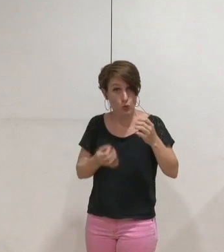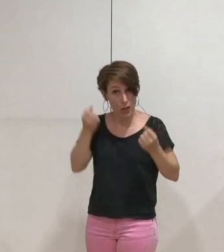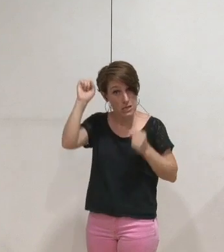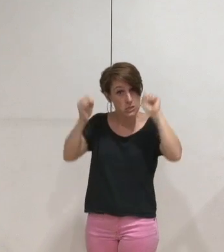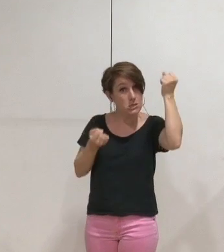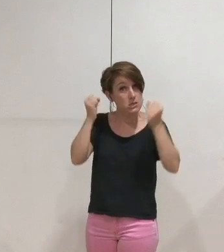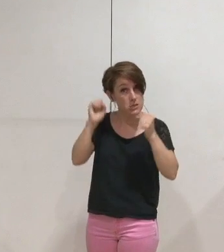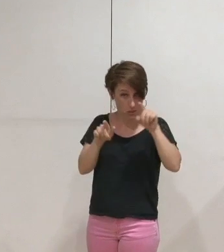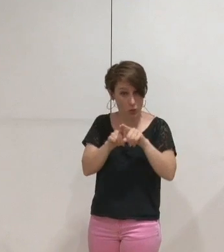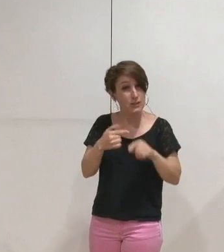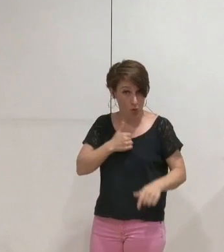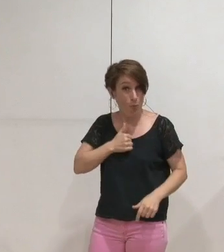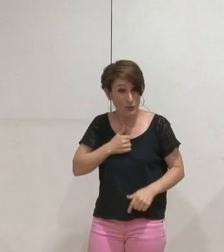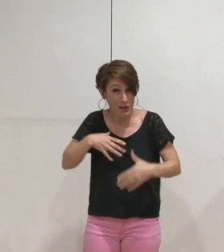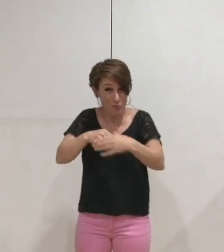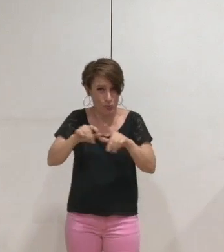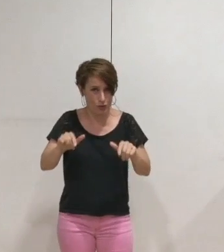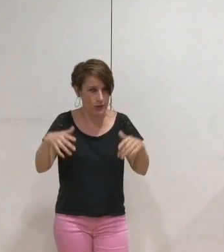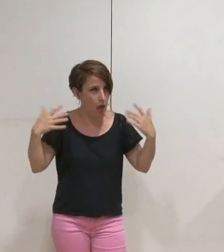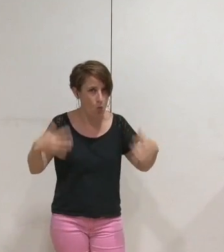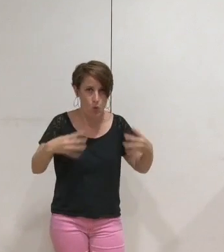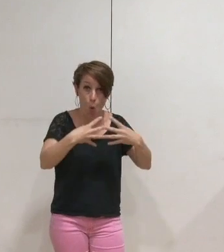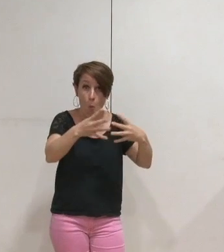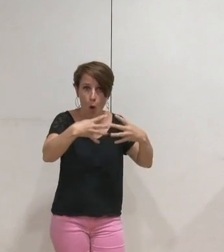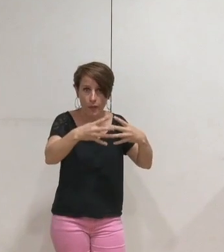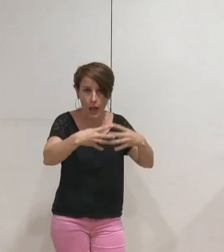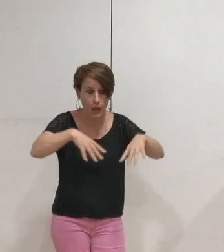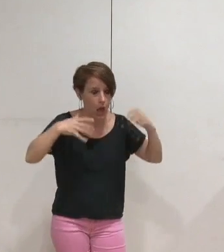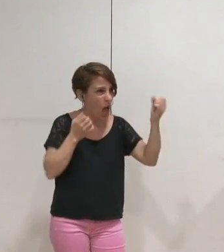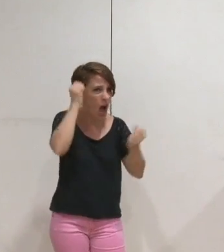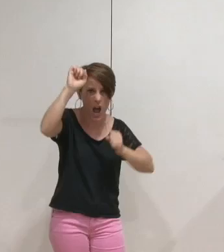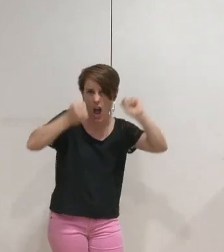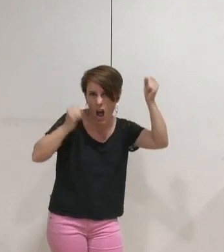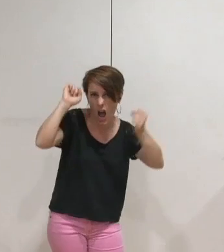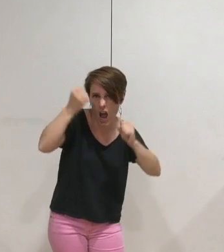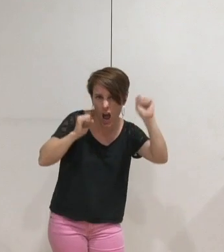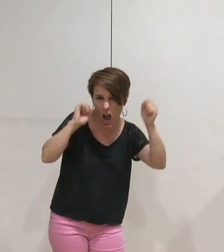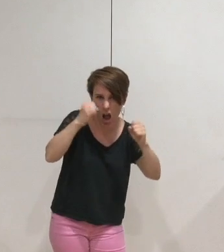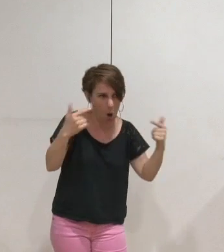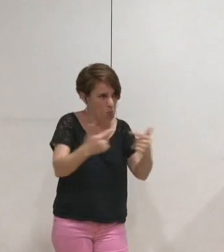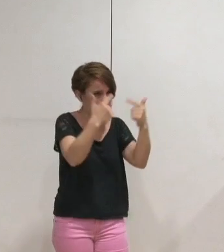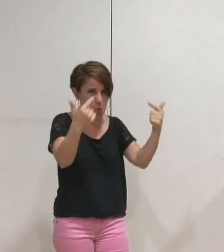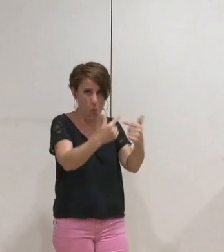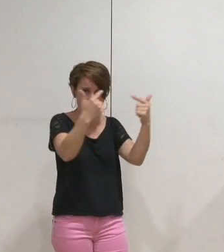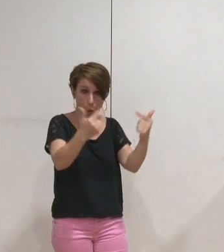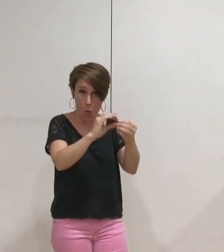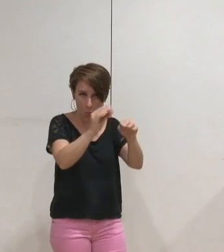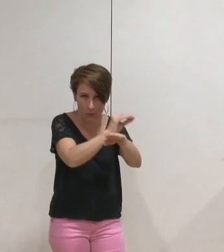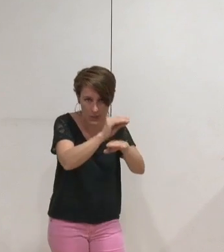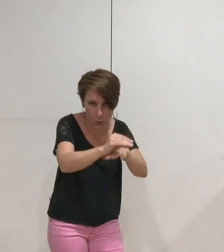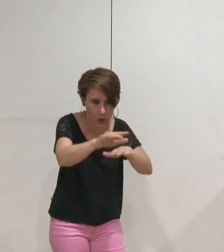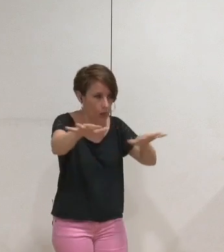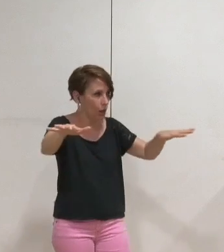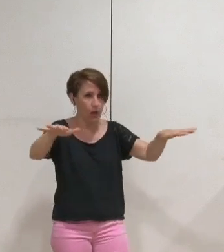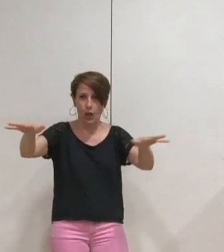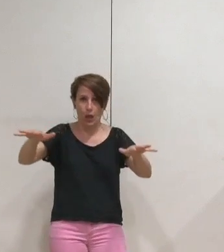l'ann dernière j'ai pu le constater personnellement au portail avec même des petits incidents de de sécurité avec